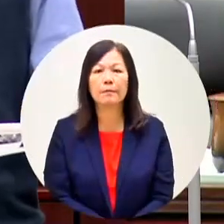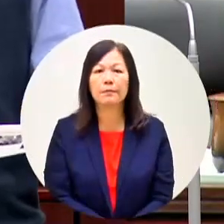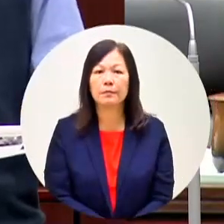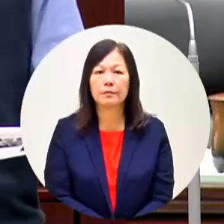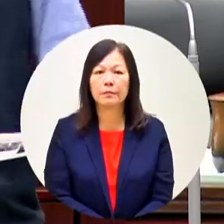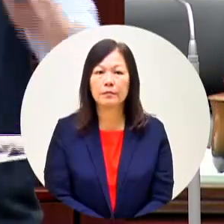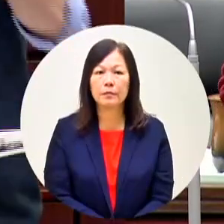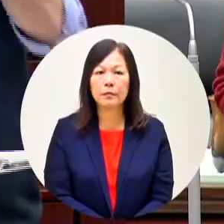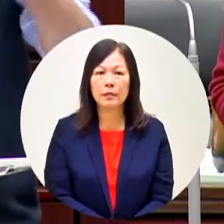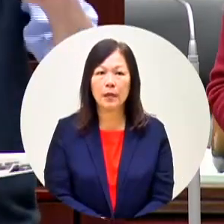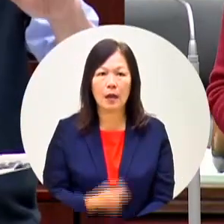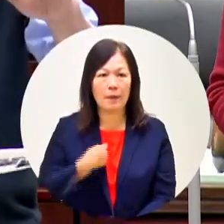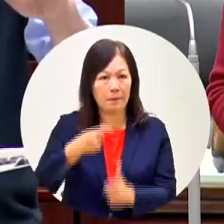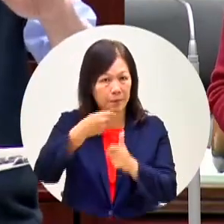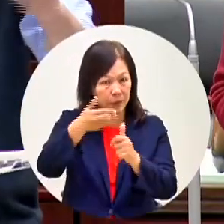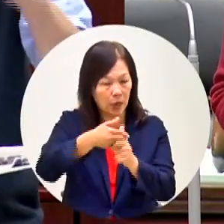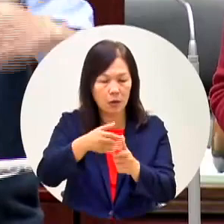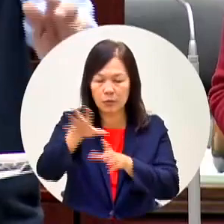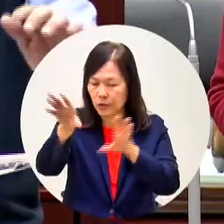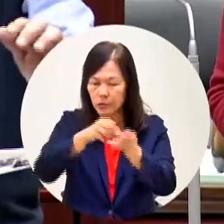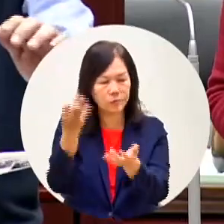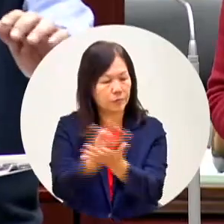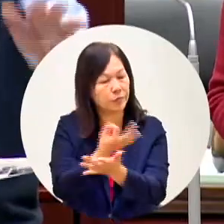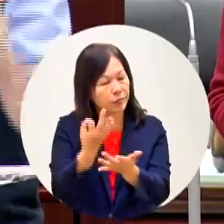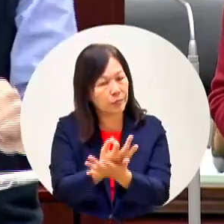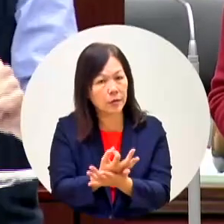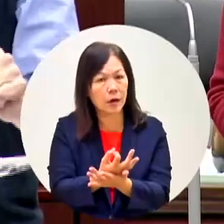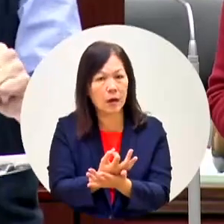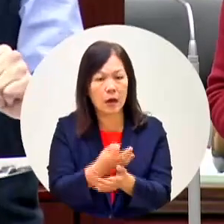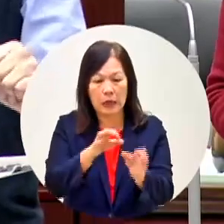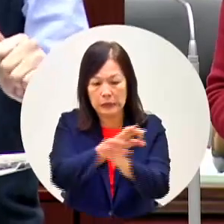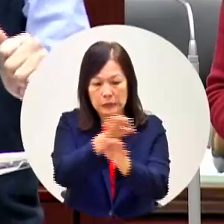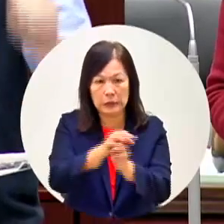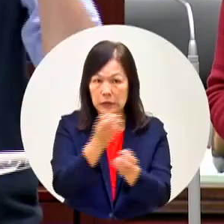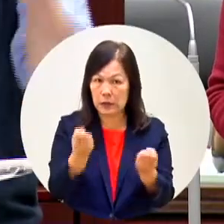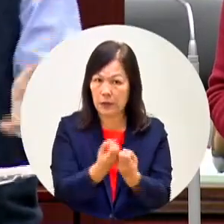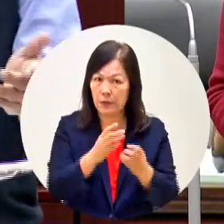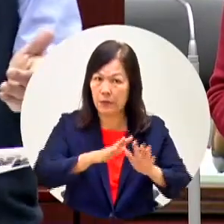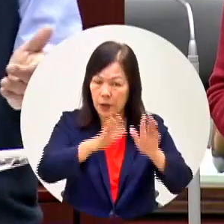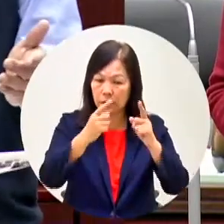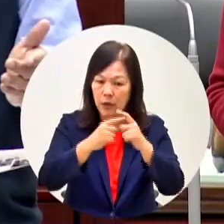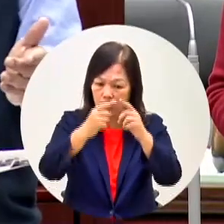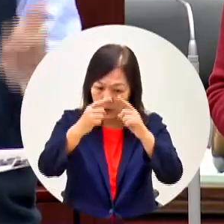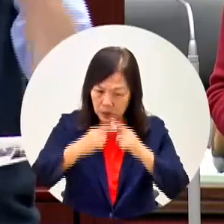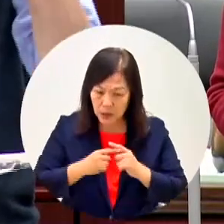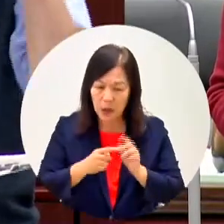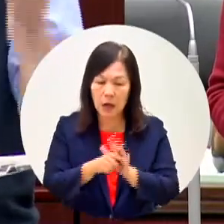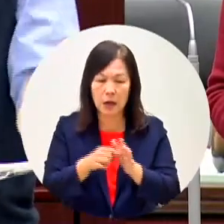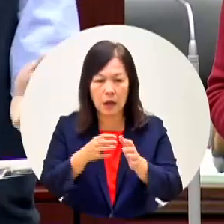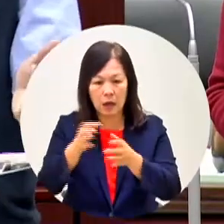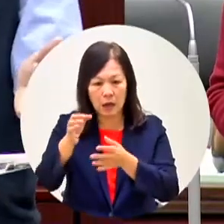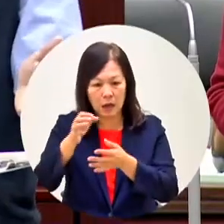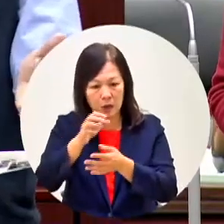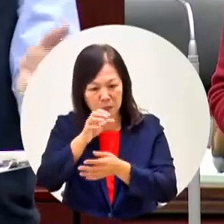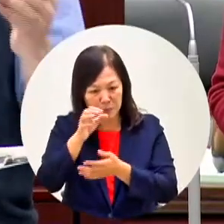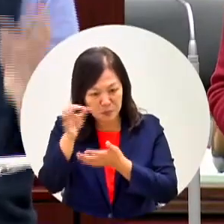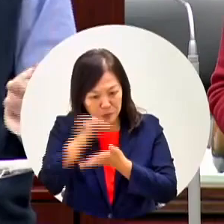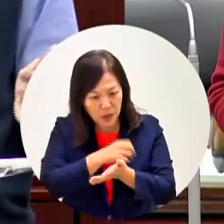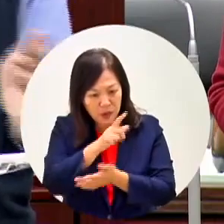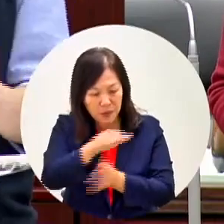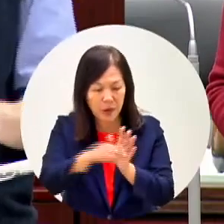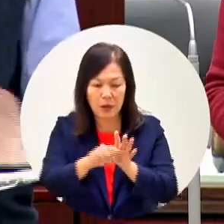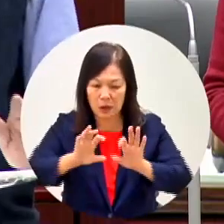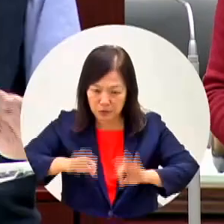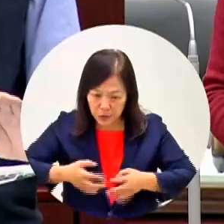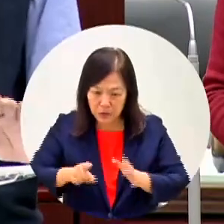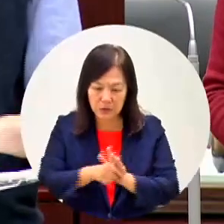够，所有经济发展，人进来或出去，赚了钱，大部分都会在教育上。这方